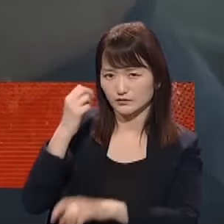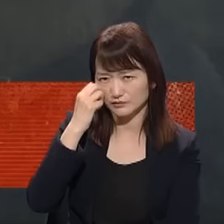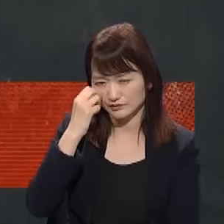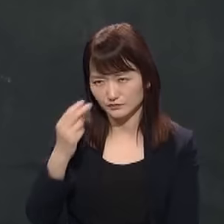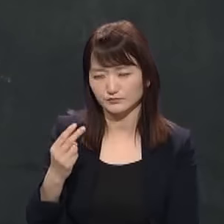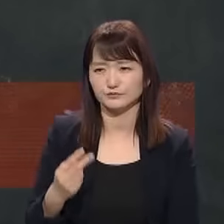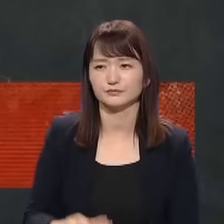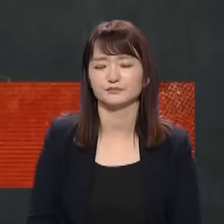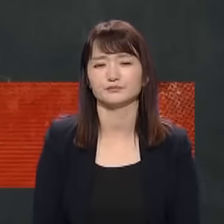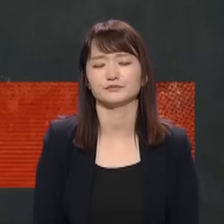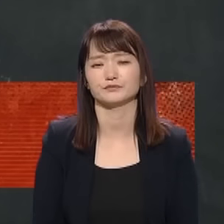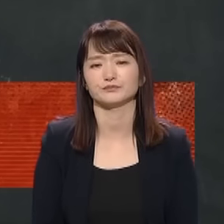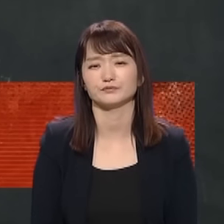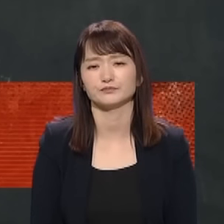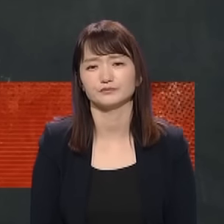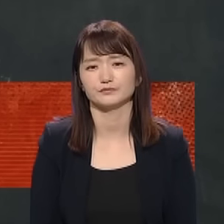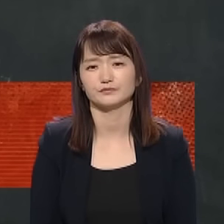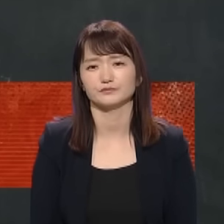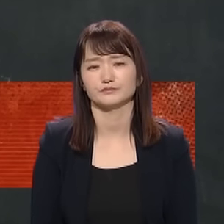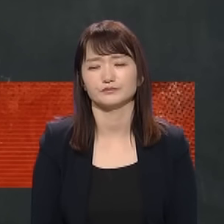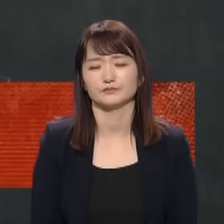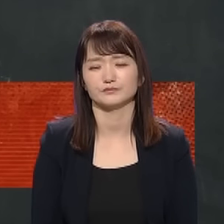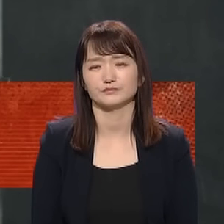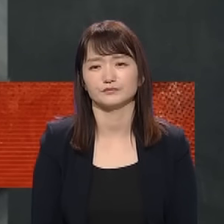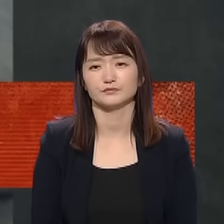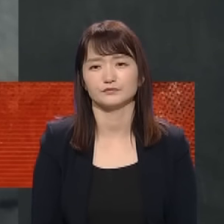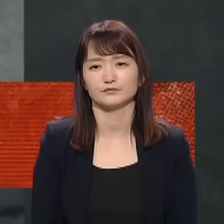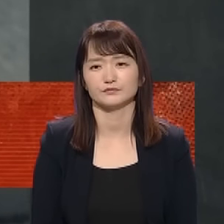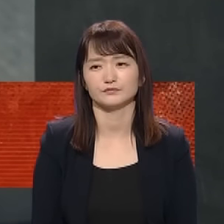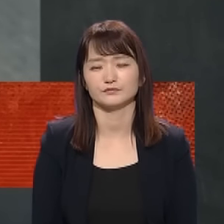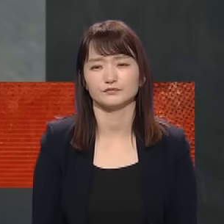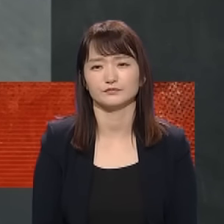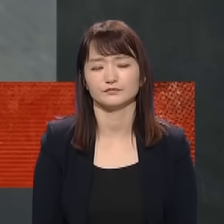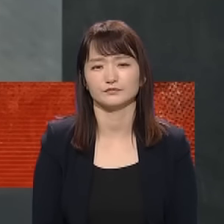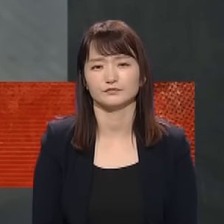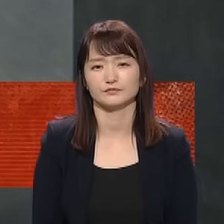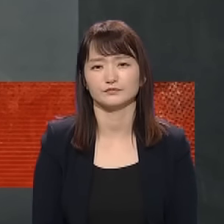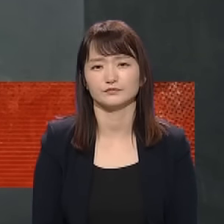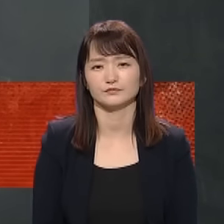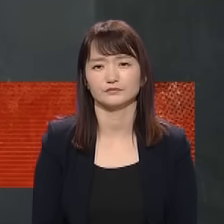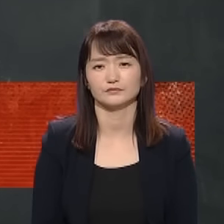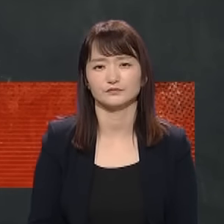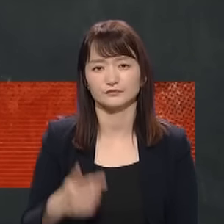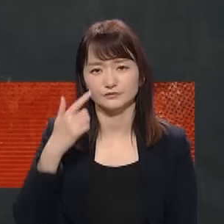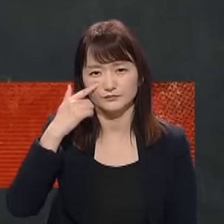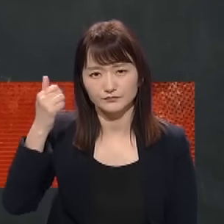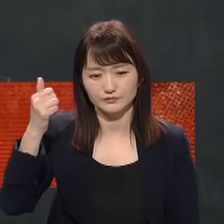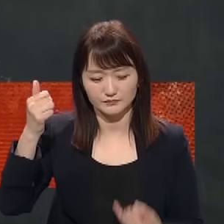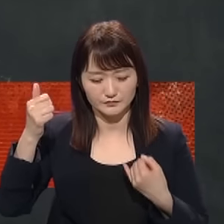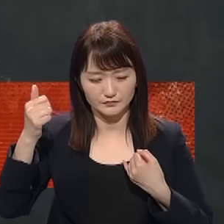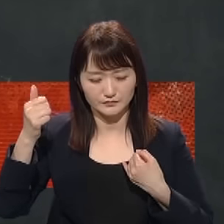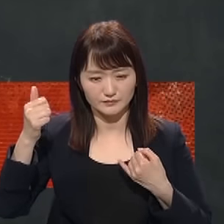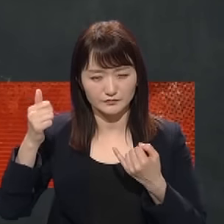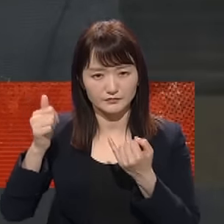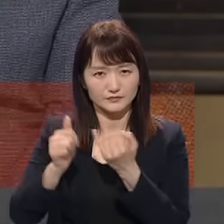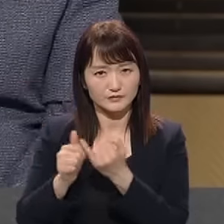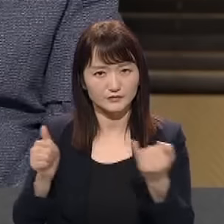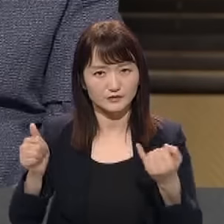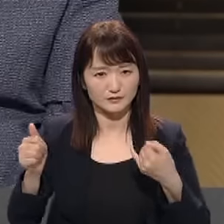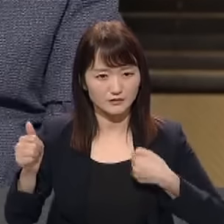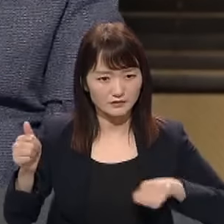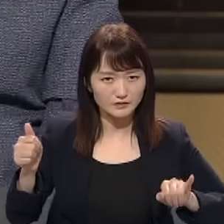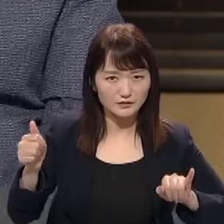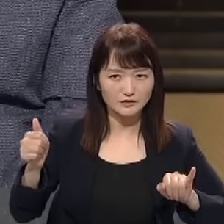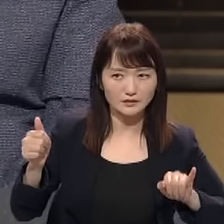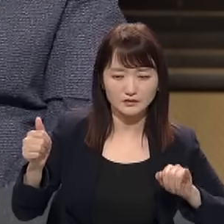받았습니다. 자, 오 교수님. 그런데 이 친부라는 사람 아내와 딸의 반격에 이제 와서 약간의 태세